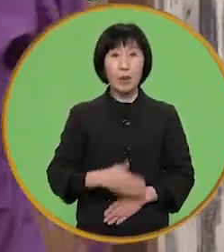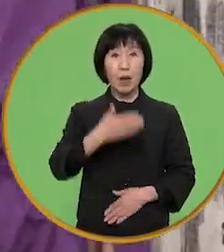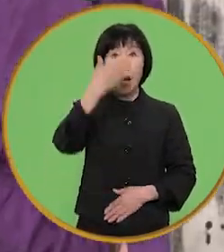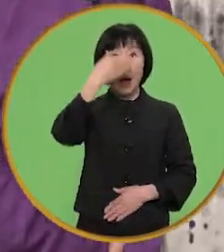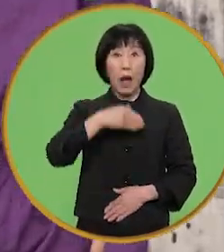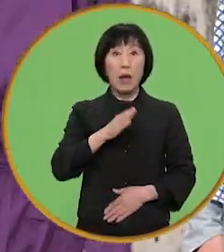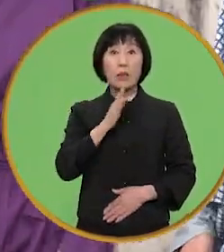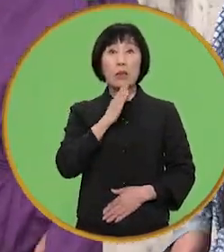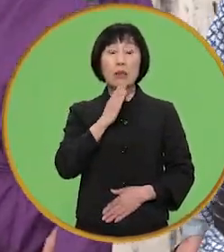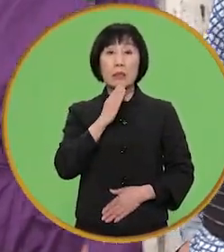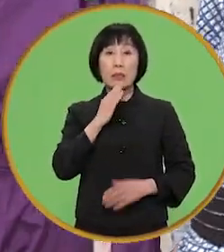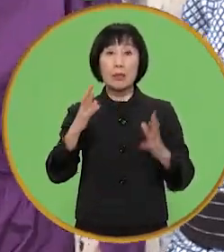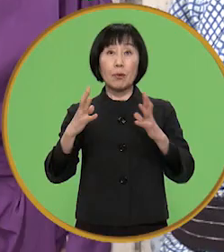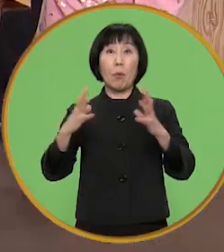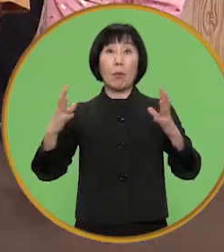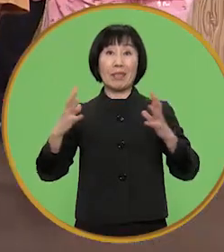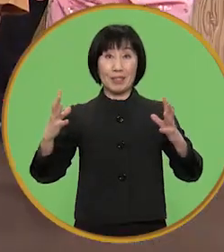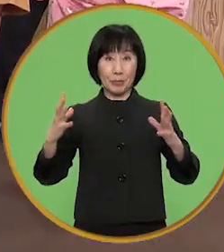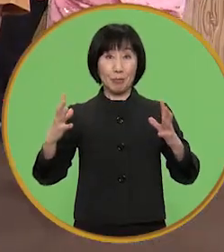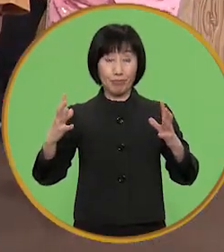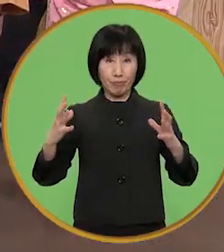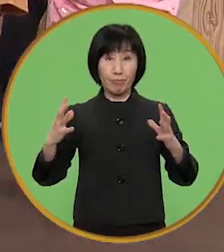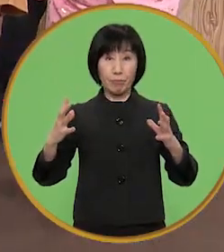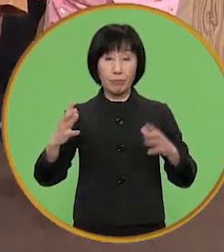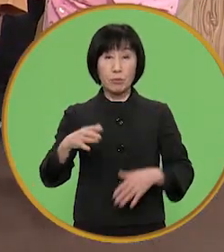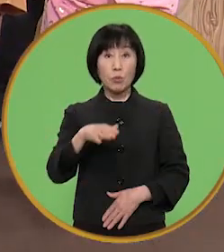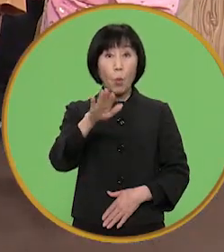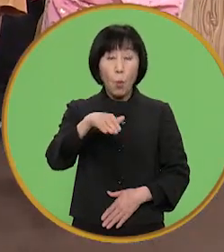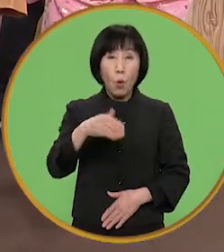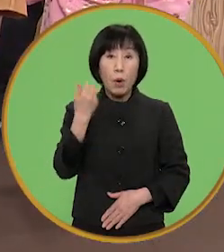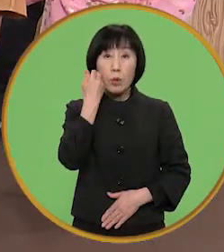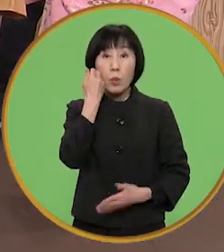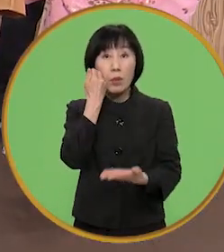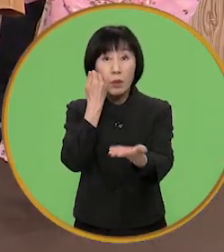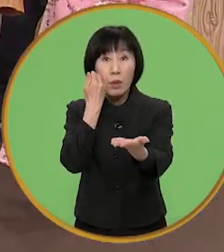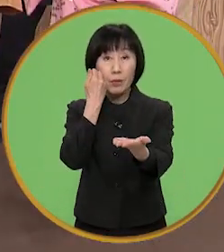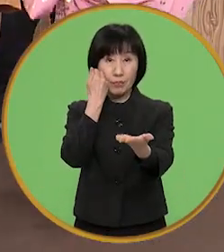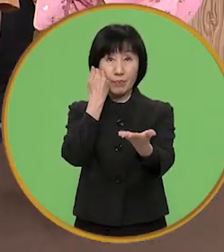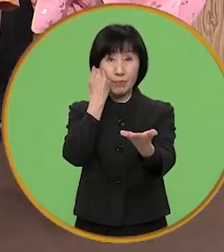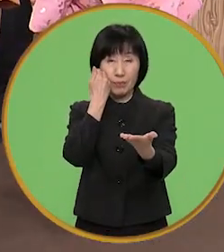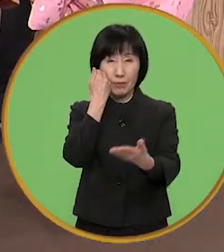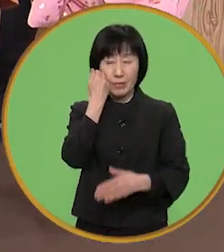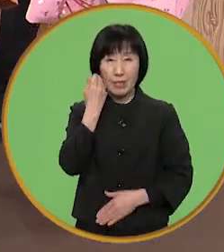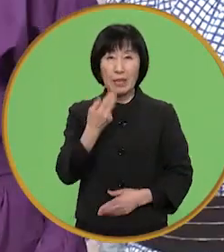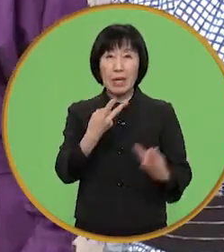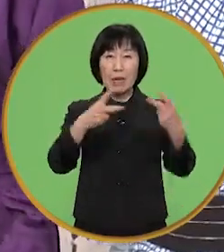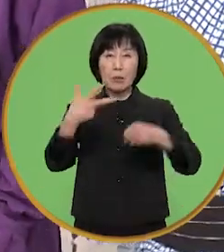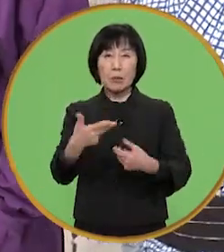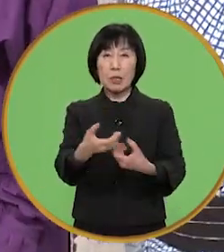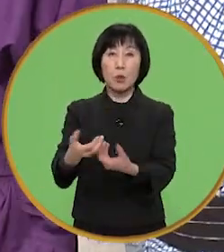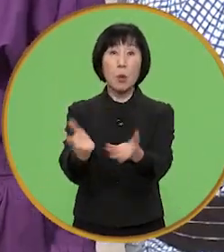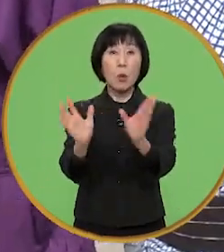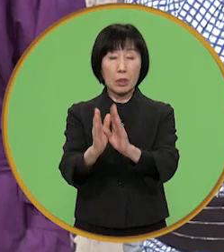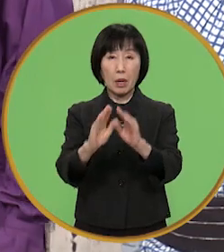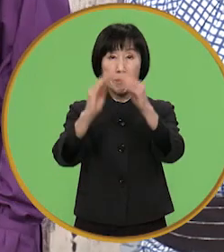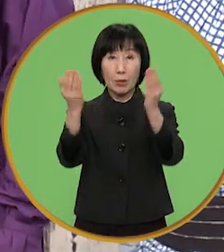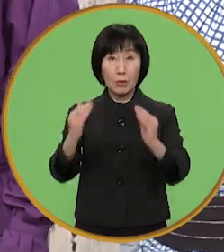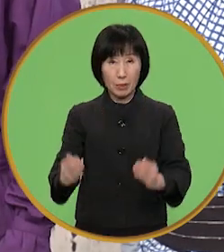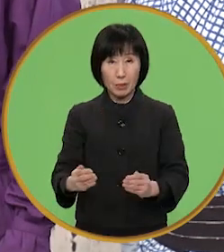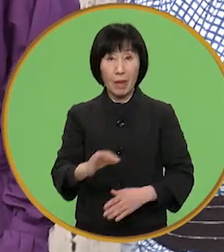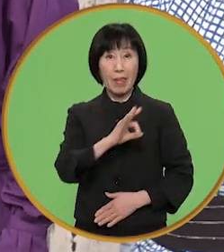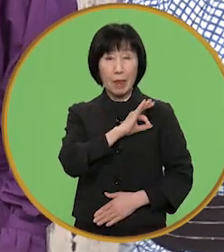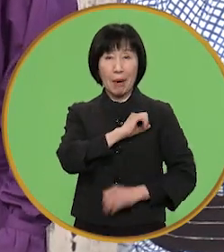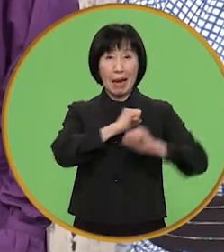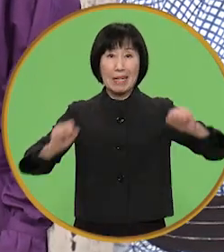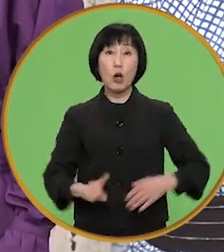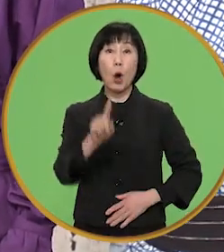。 わお、 確かに大物。 森助、この方は 広島市消防団